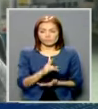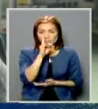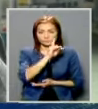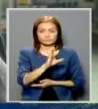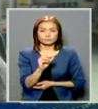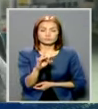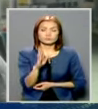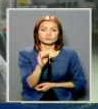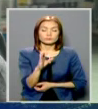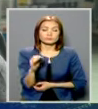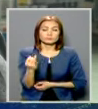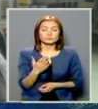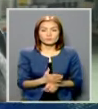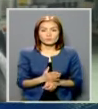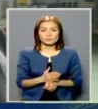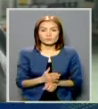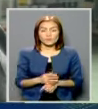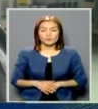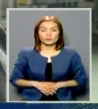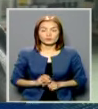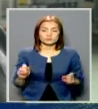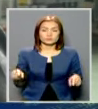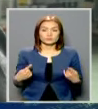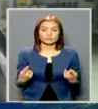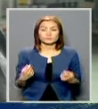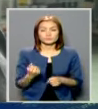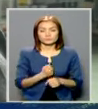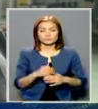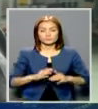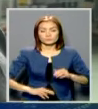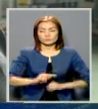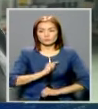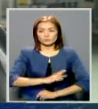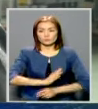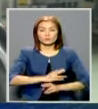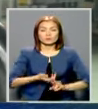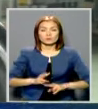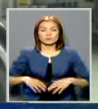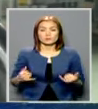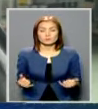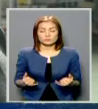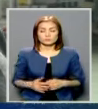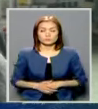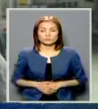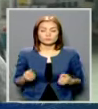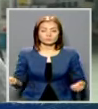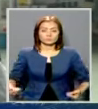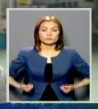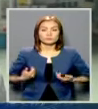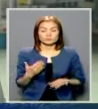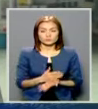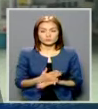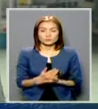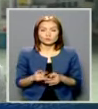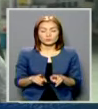Нефтесервисные компании, они заинтересованы, чтобы развивался местный товаропроизводитель, поэтому они сейчас не поддерживают, и